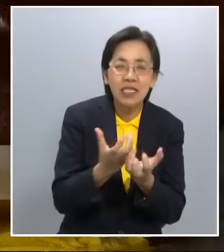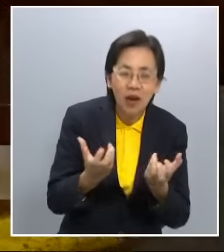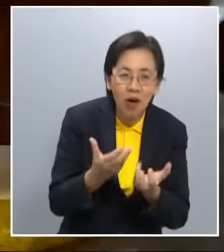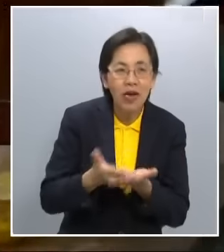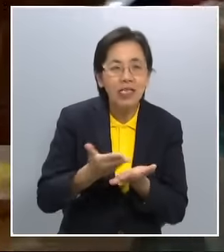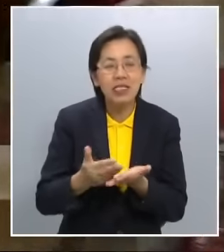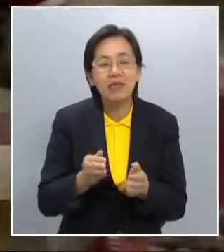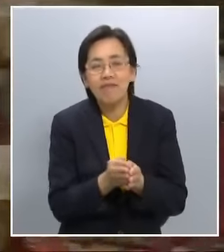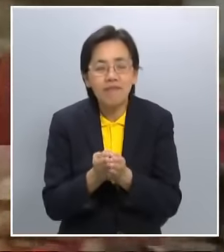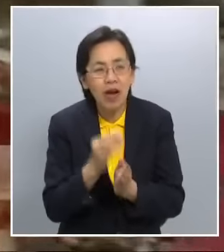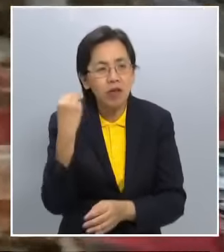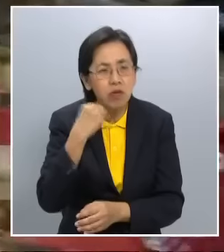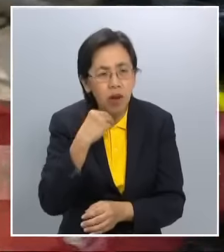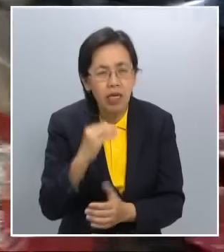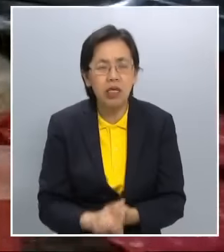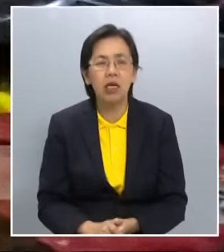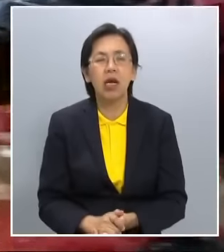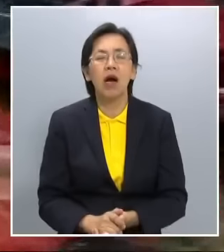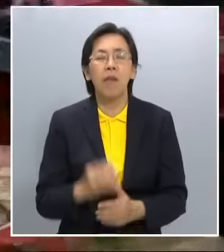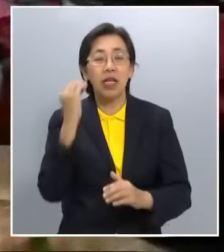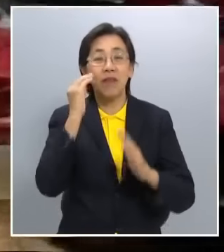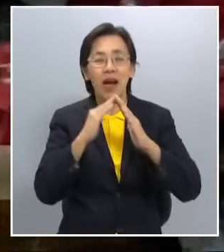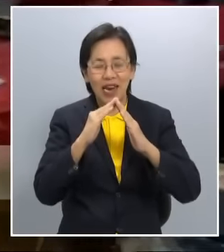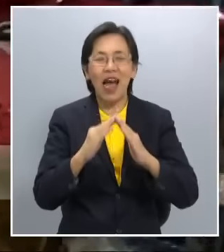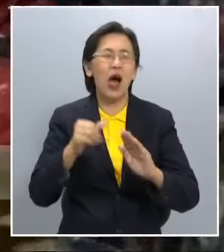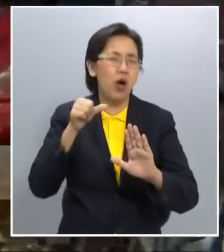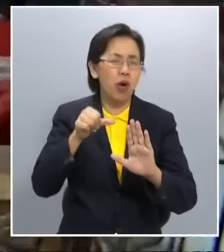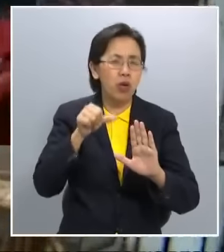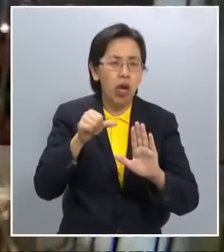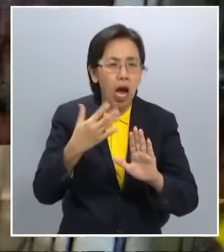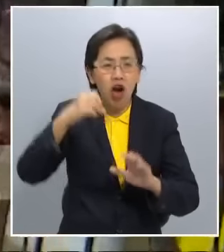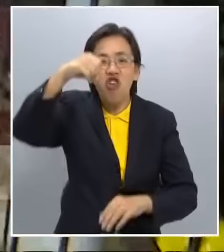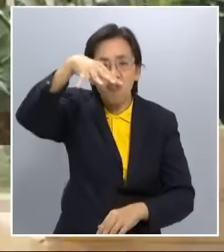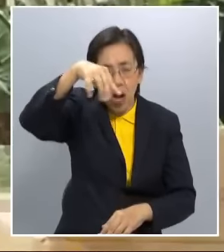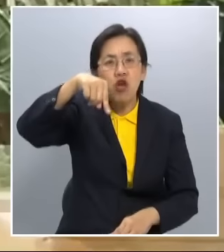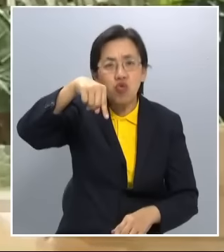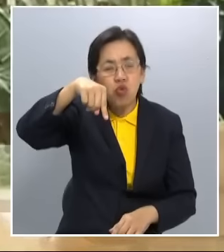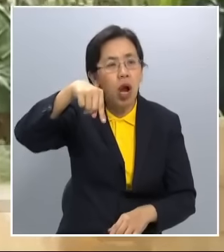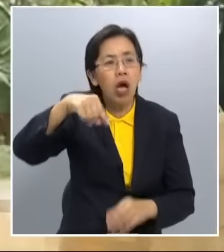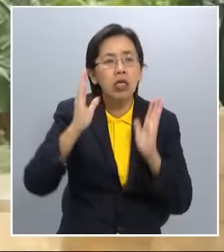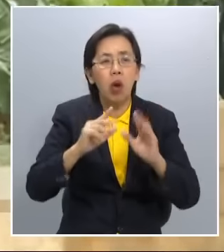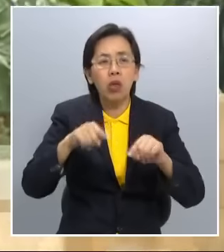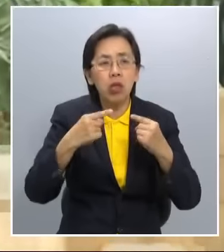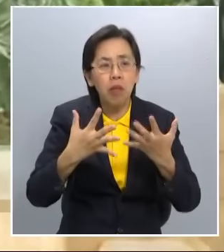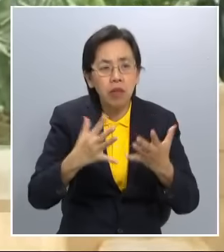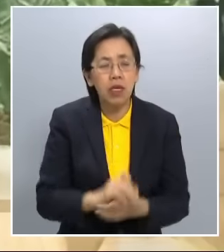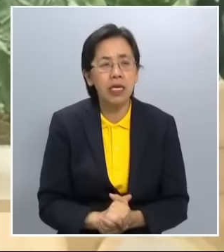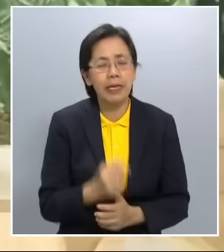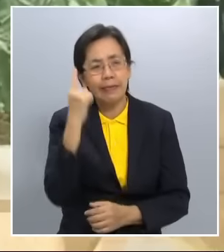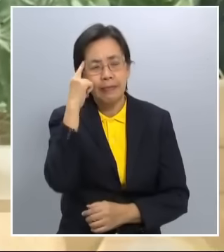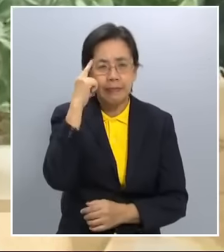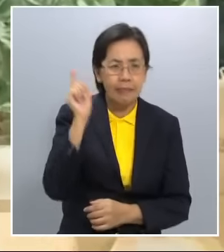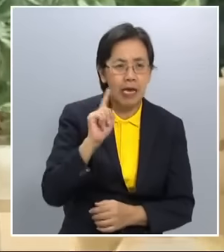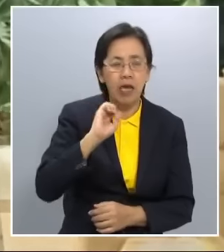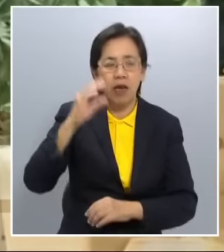วันพอไปกดกริ่งหน้าบ้านเพื่อสอบถามกับพบว่าไฟเปิดอยู่ในบ้านไม่มีคนตอบรับตัดสินใจแจ้งตำร